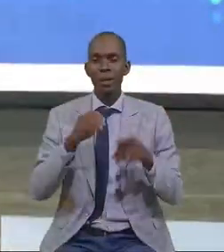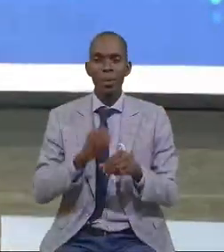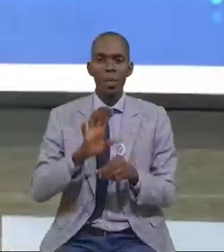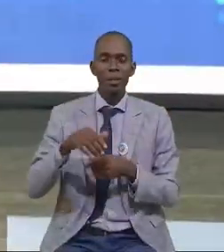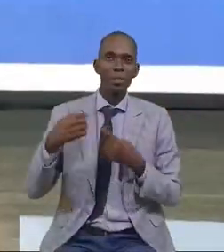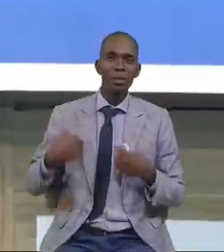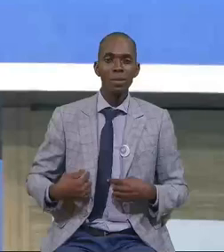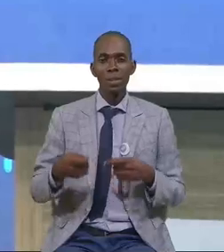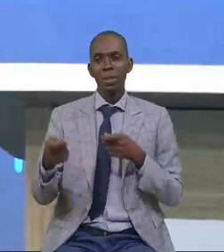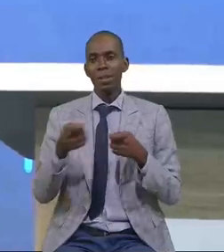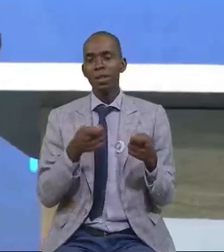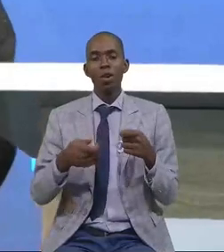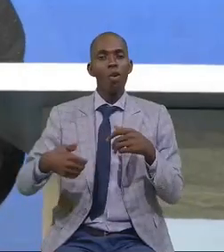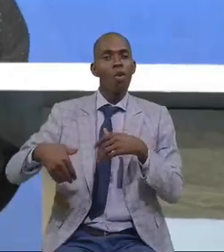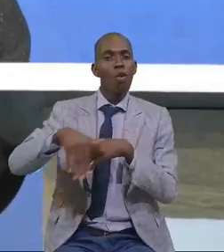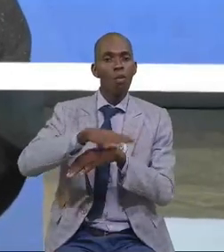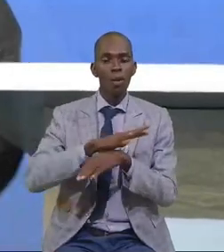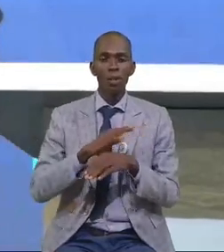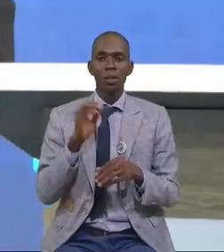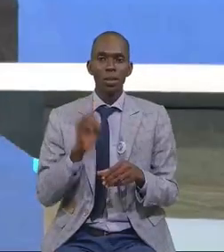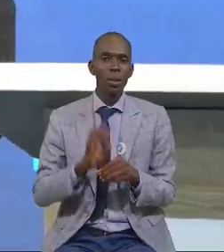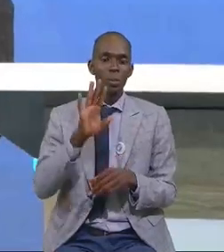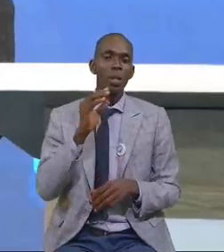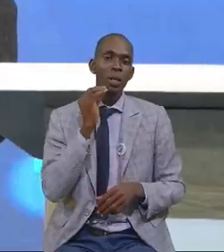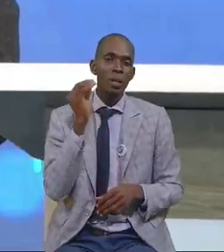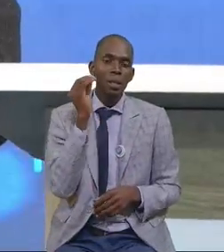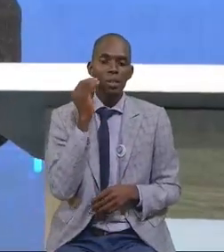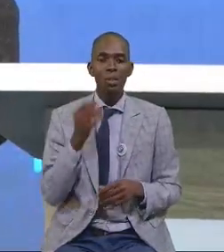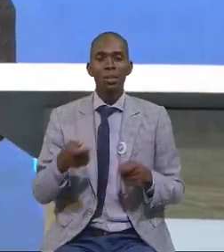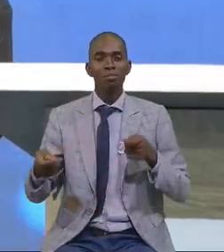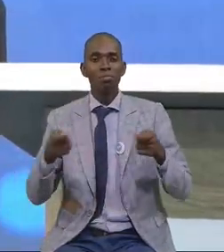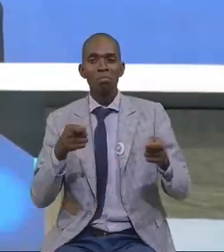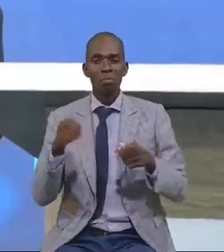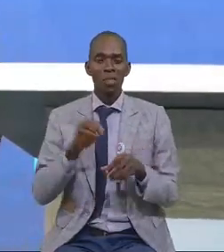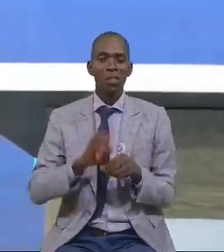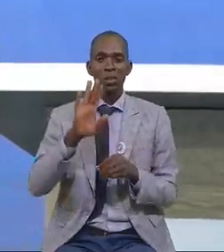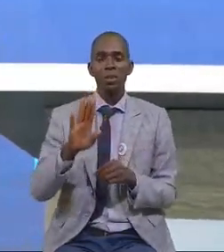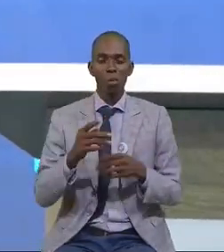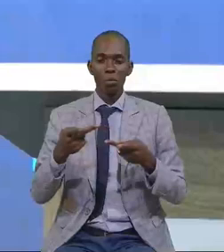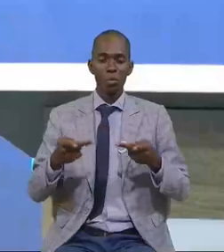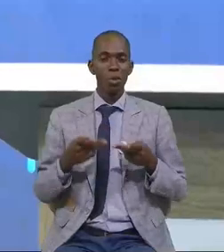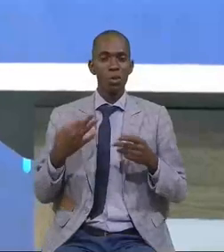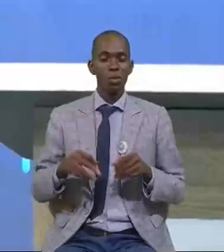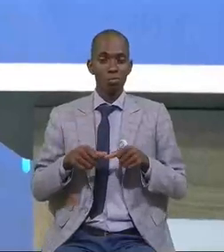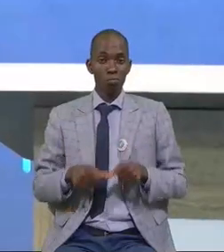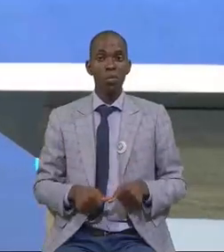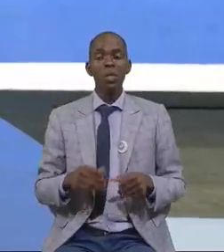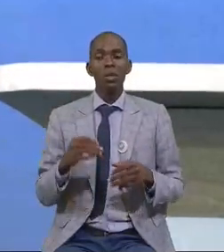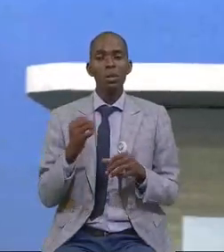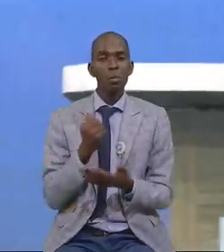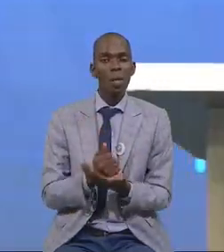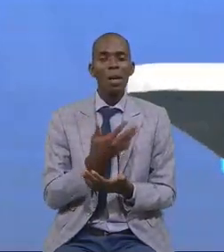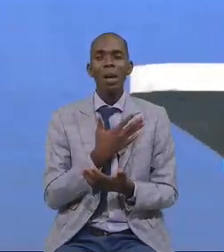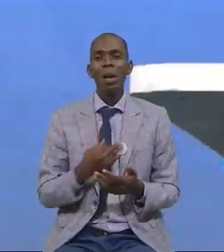cœur. Il va régner sur votre maison. Il régnera dans votre habitation. Et le